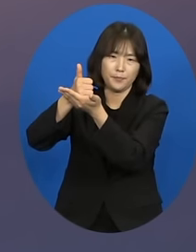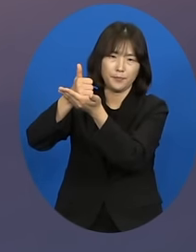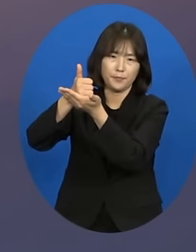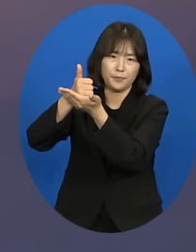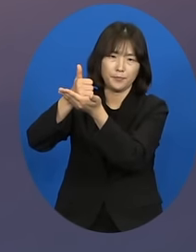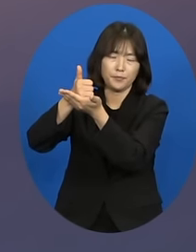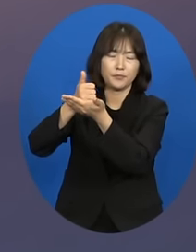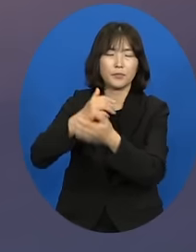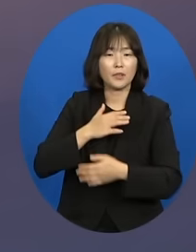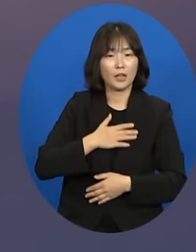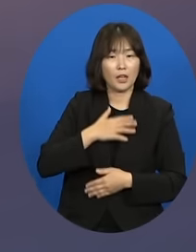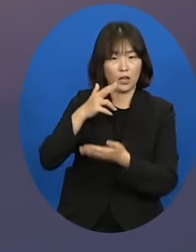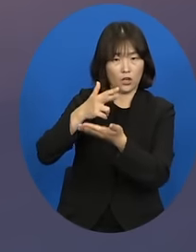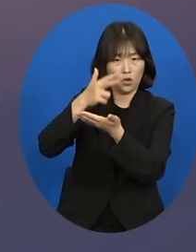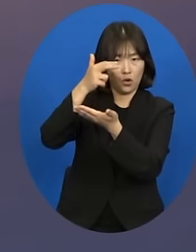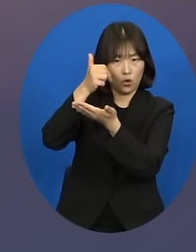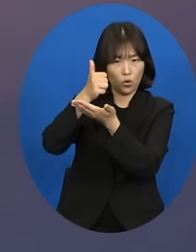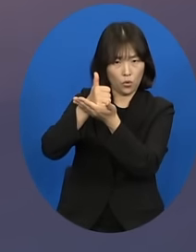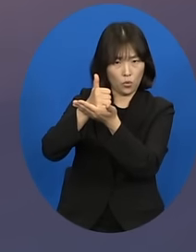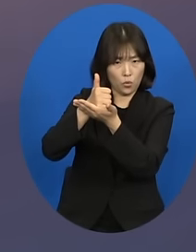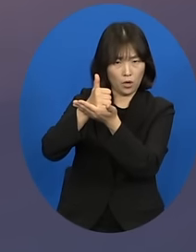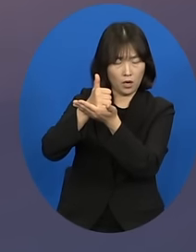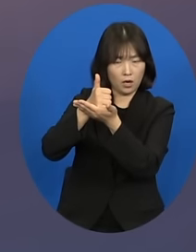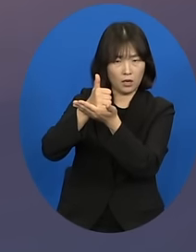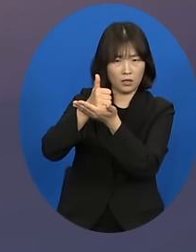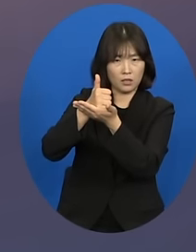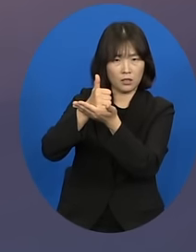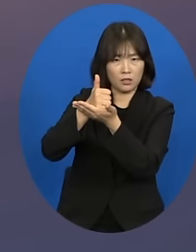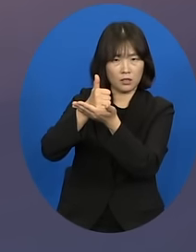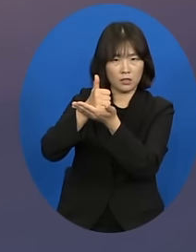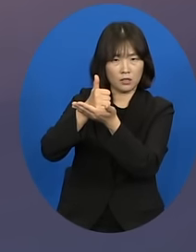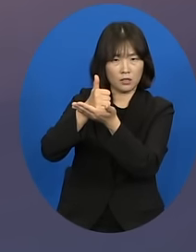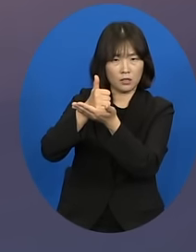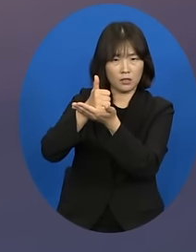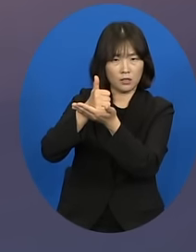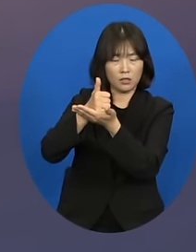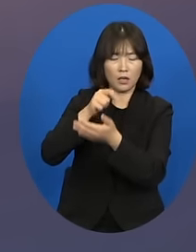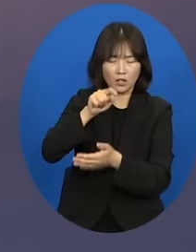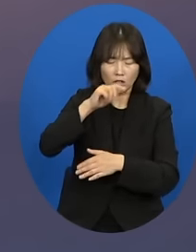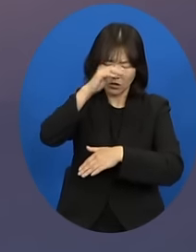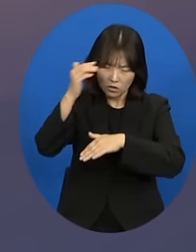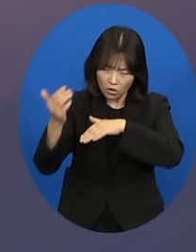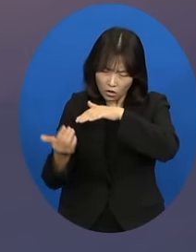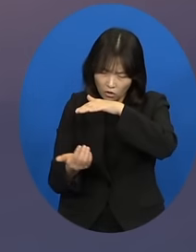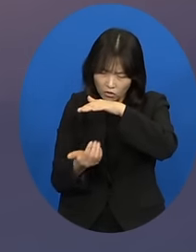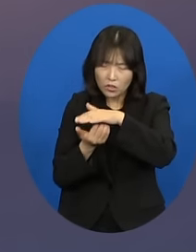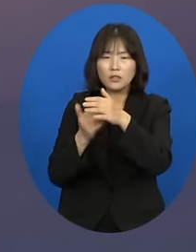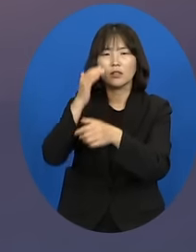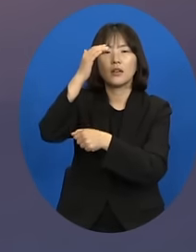나 여호와 일을 행하는 여호와 그것을 지어 성취하는 하나님.